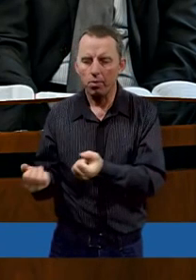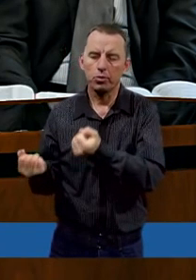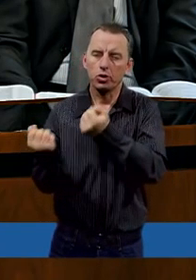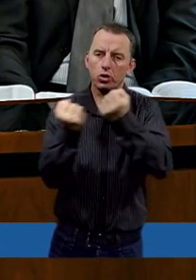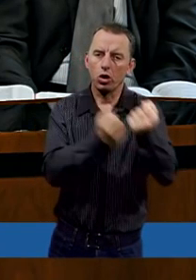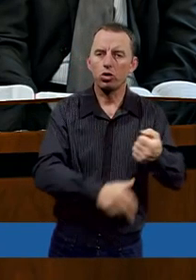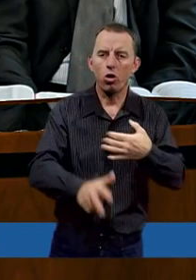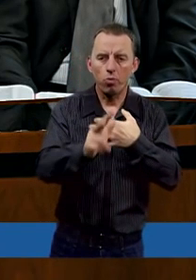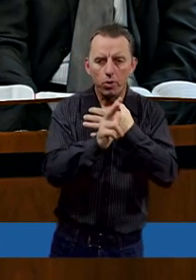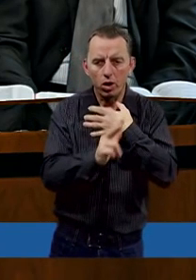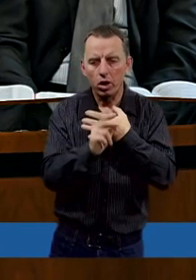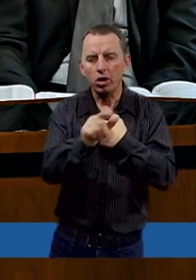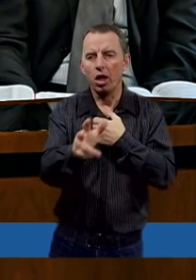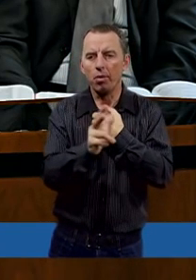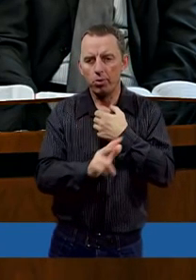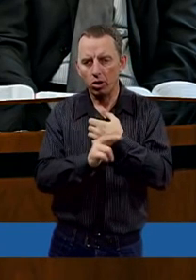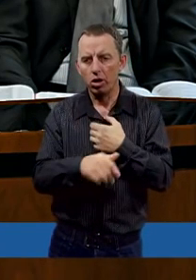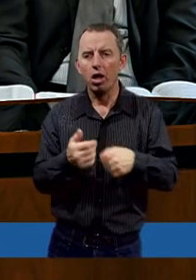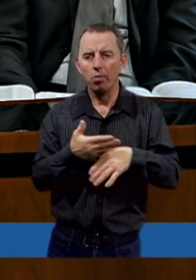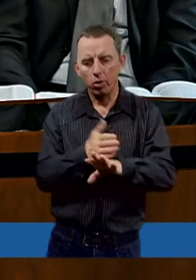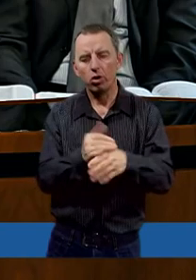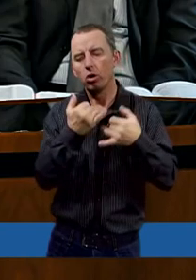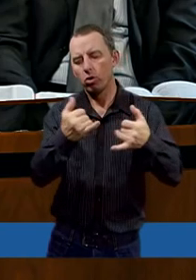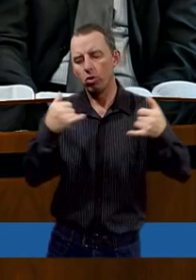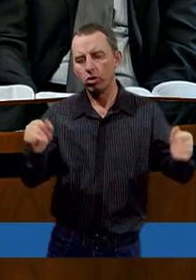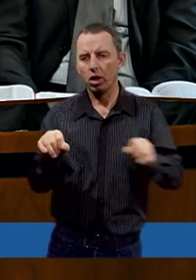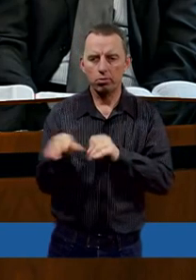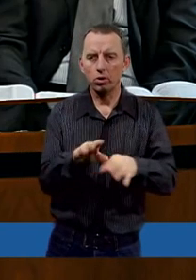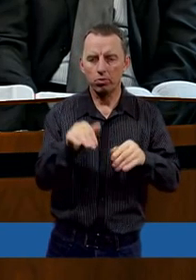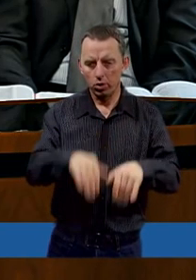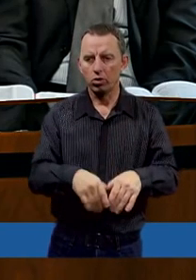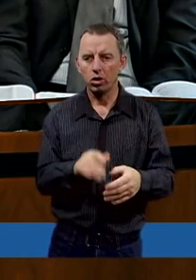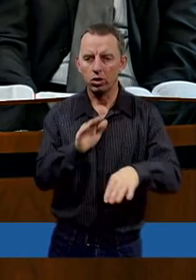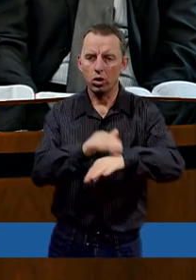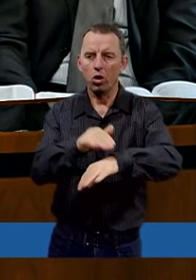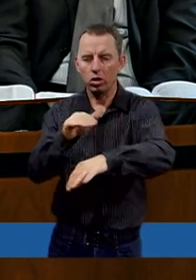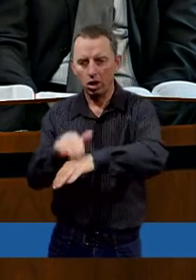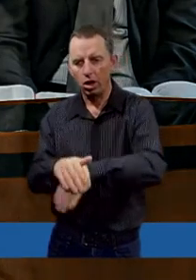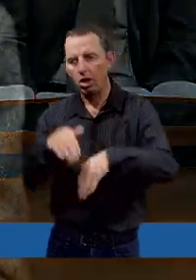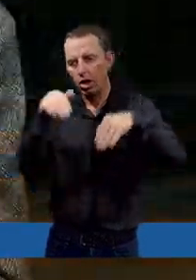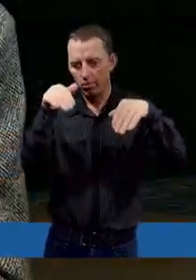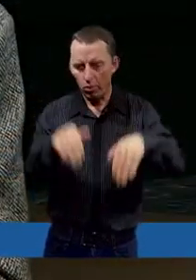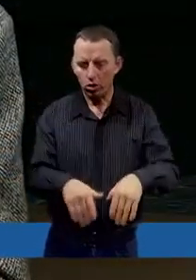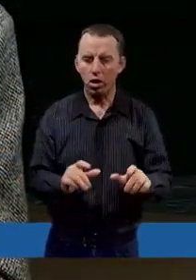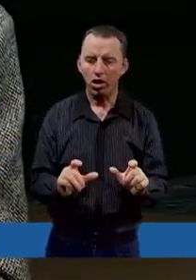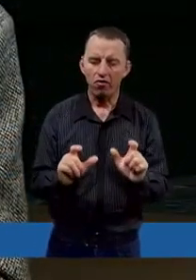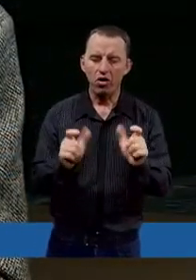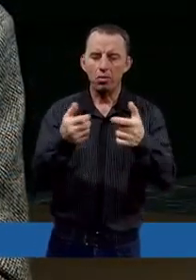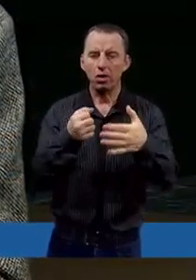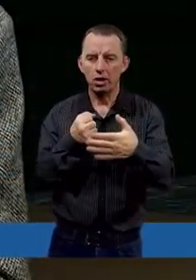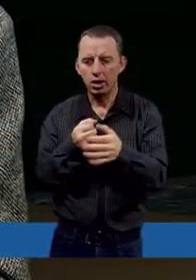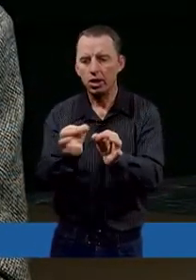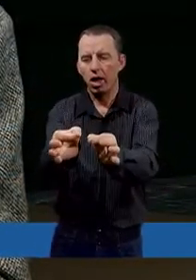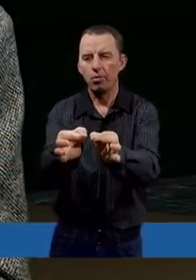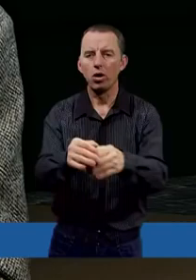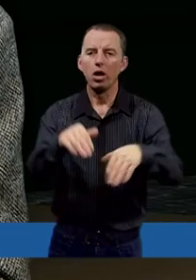plon. I te plony nas w pewnym momencie na różne sposoby mogą dotykać. To może być wypadek samochodowy, to może